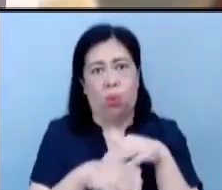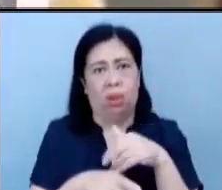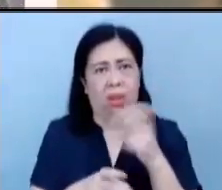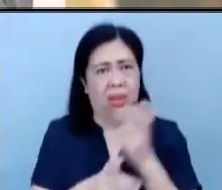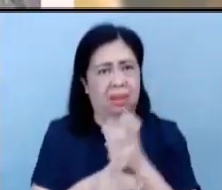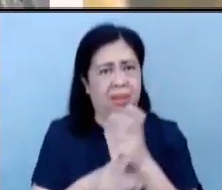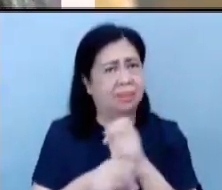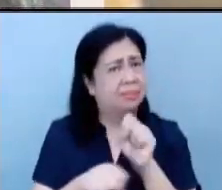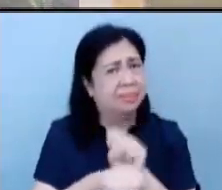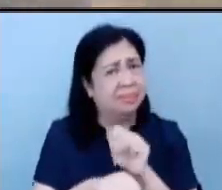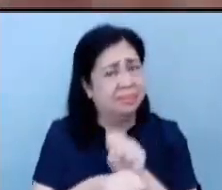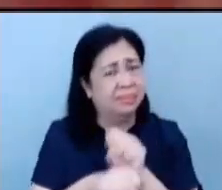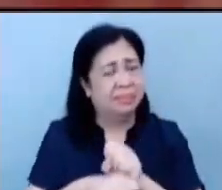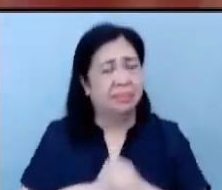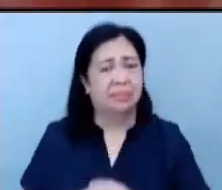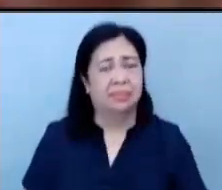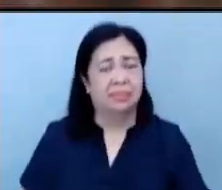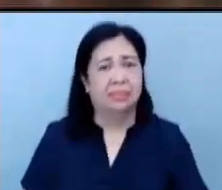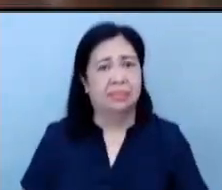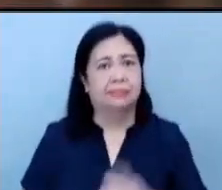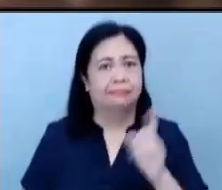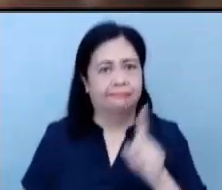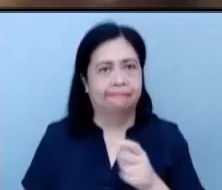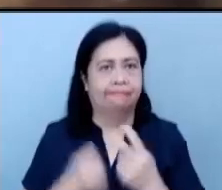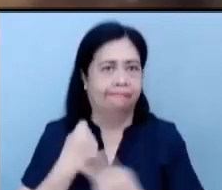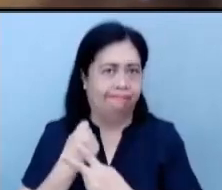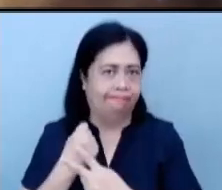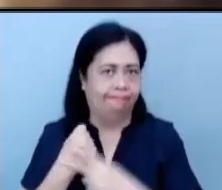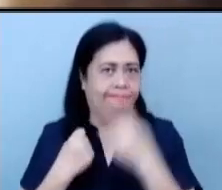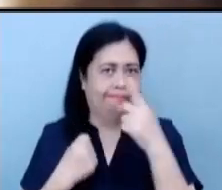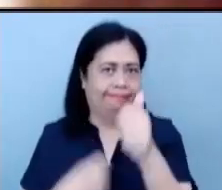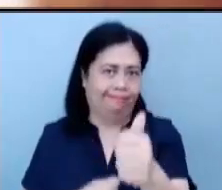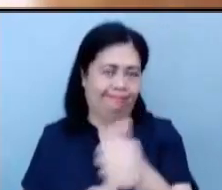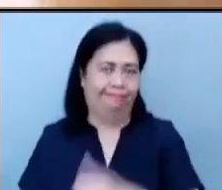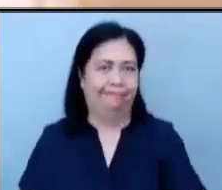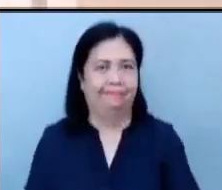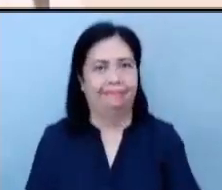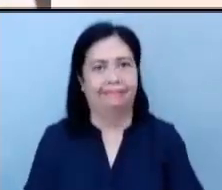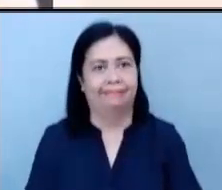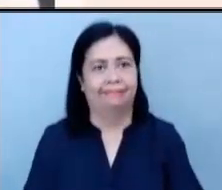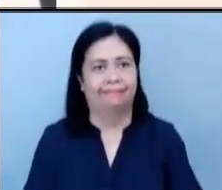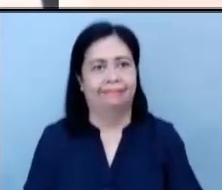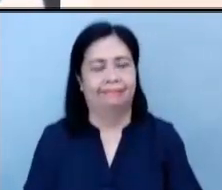ng ano, dapat mag-save ka para sa sarili mo.